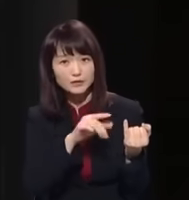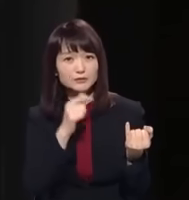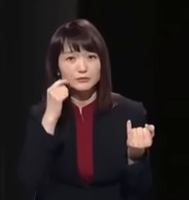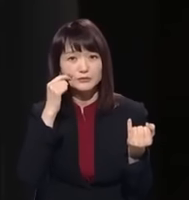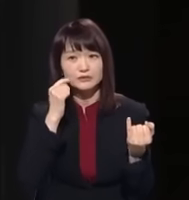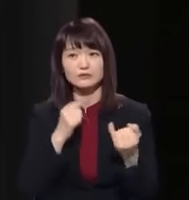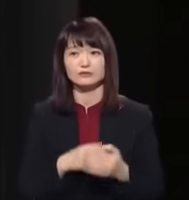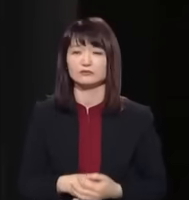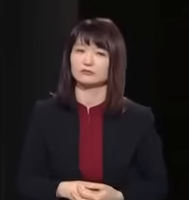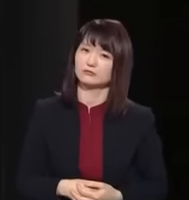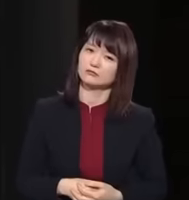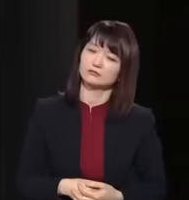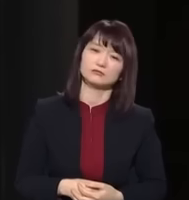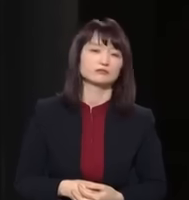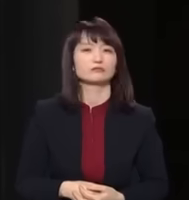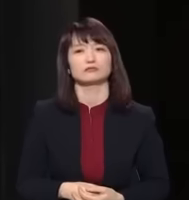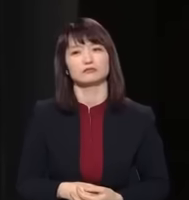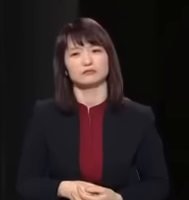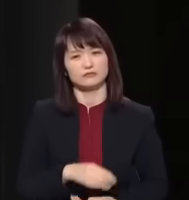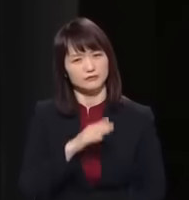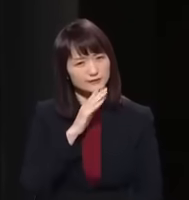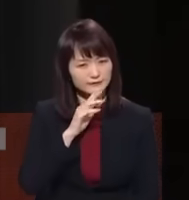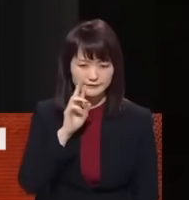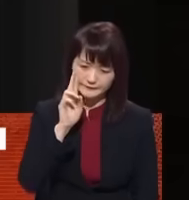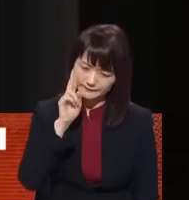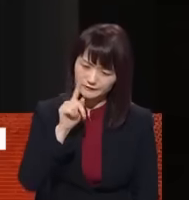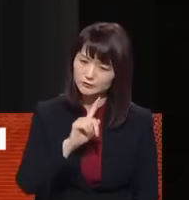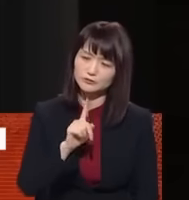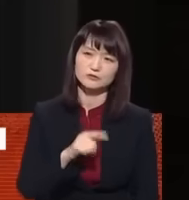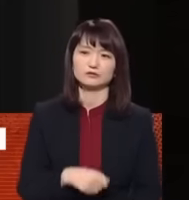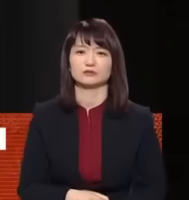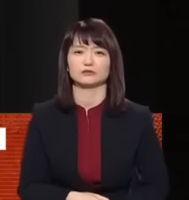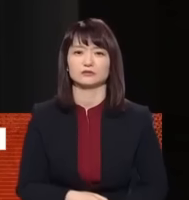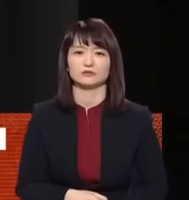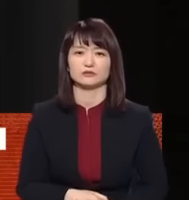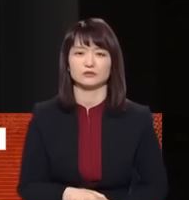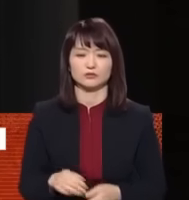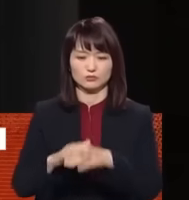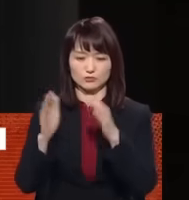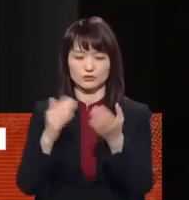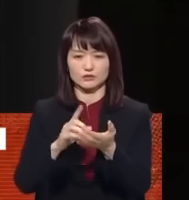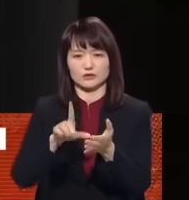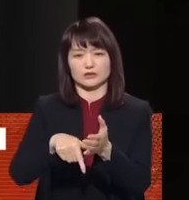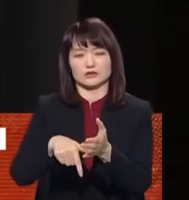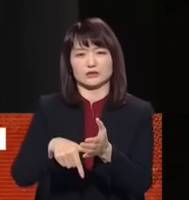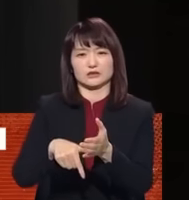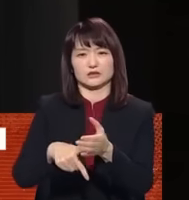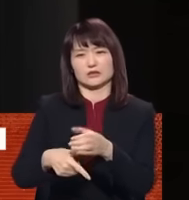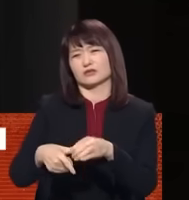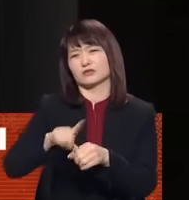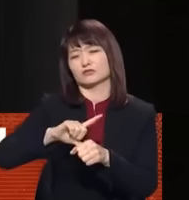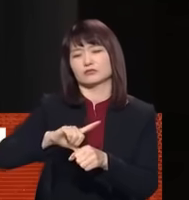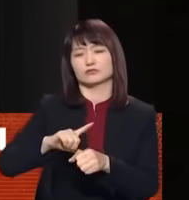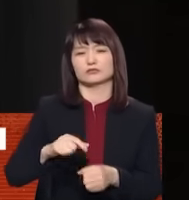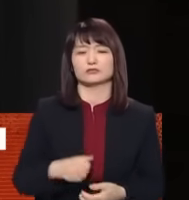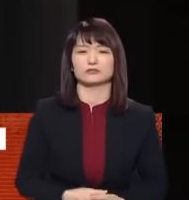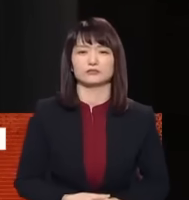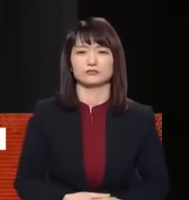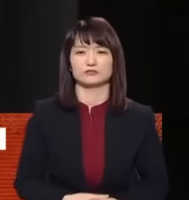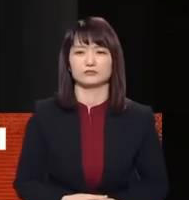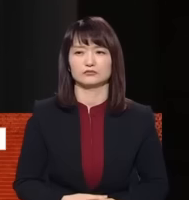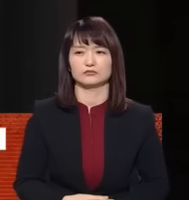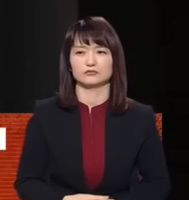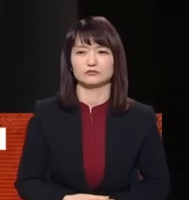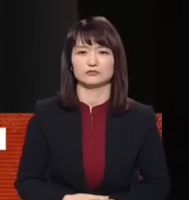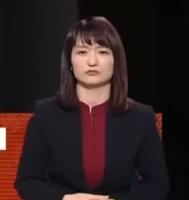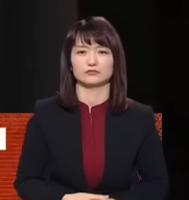그러니까 이게 긴가민가 하다가 어떻게 보면 다들 타이밍을 좀 놓친 것 같은데. 아, 교수님, 근데 제가